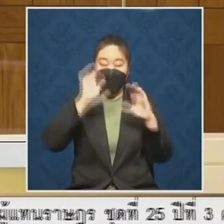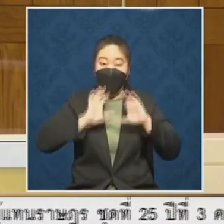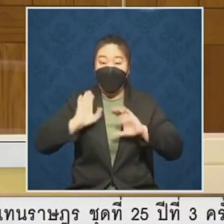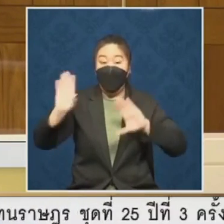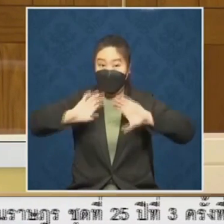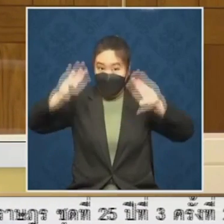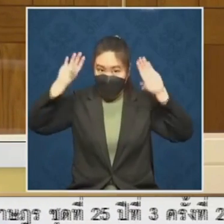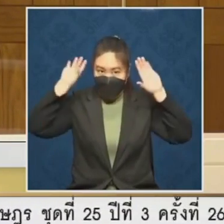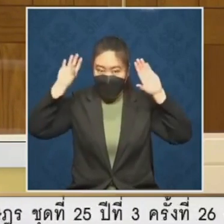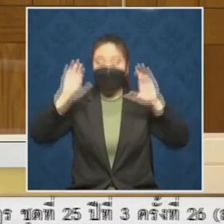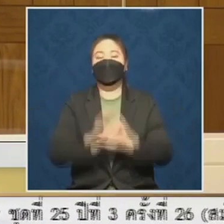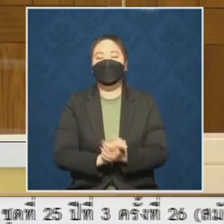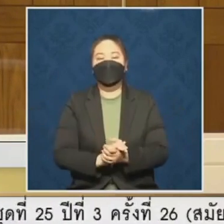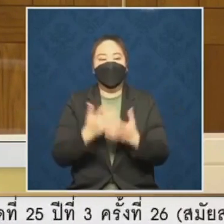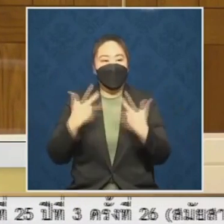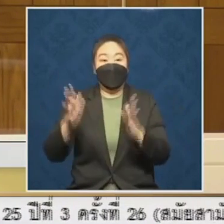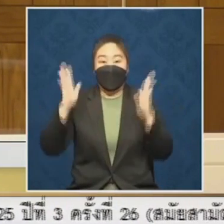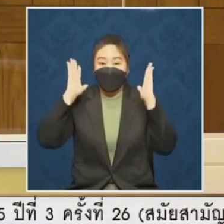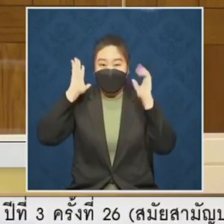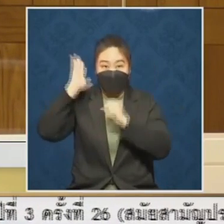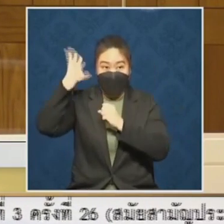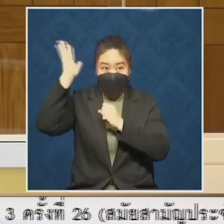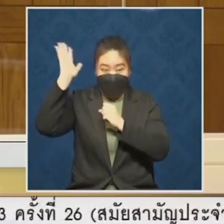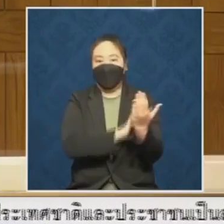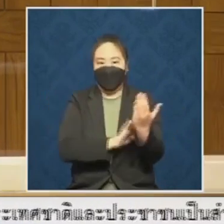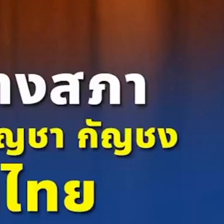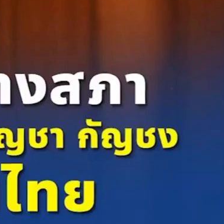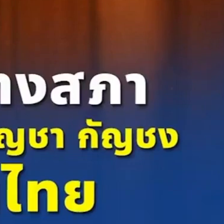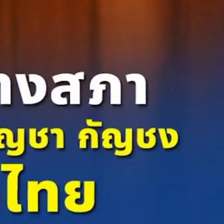ี้และไดมีการถแหลงหน้าสพาร์อย